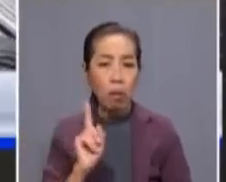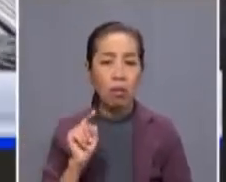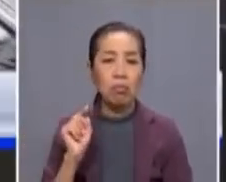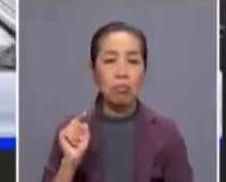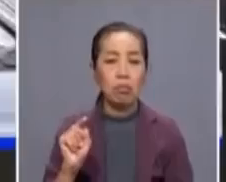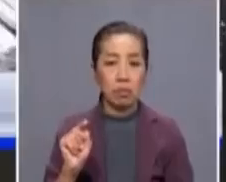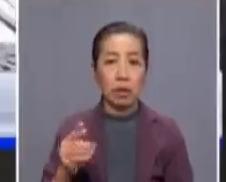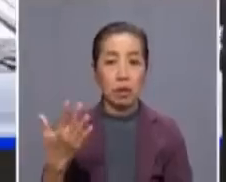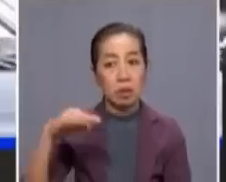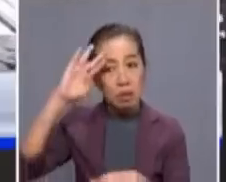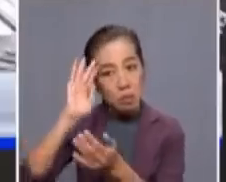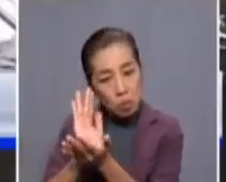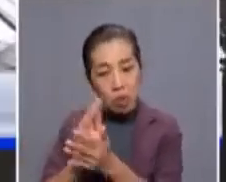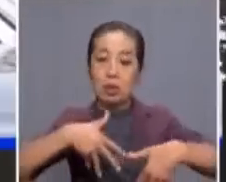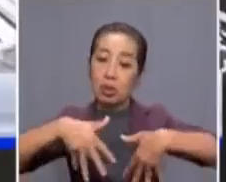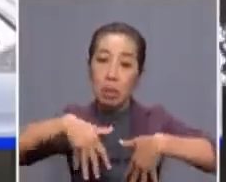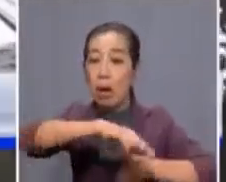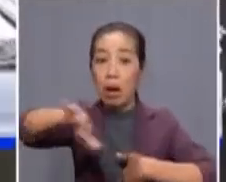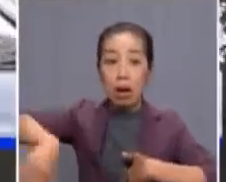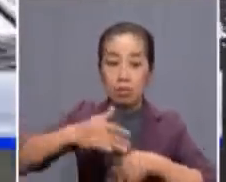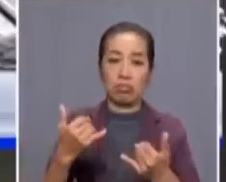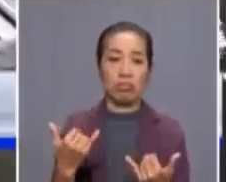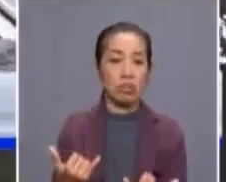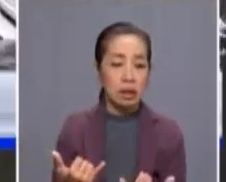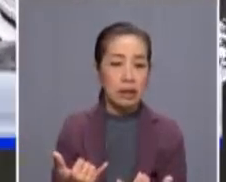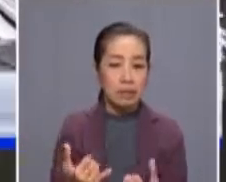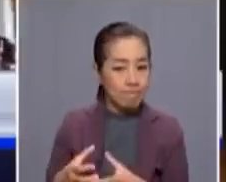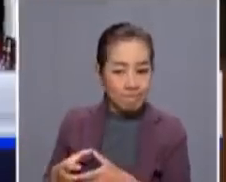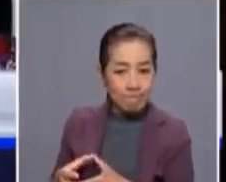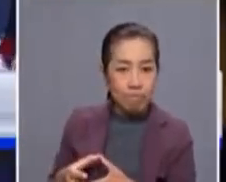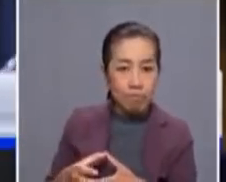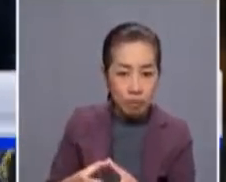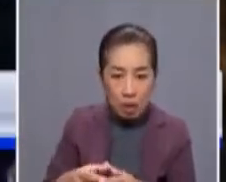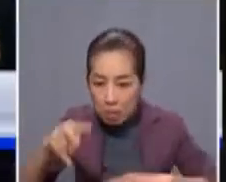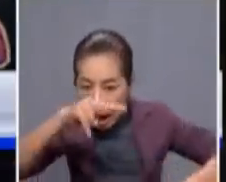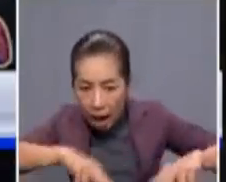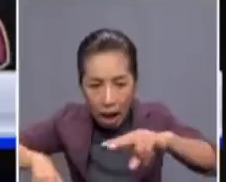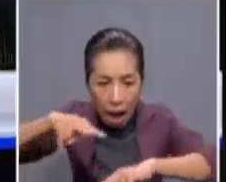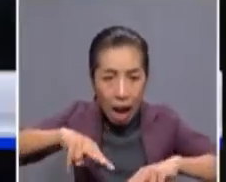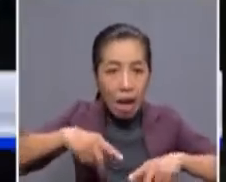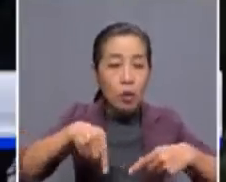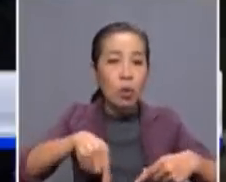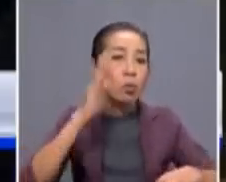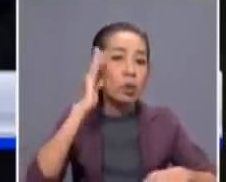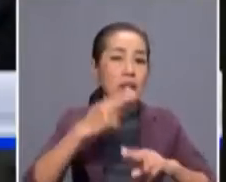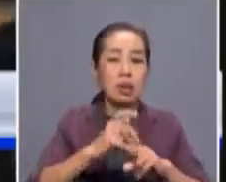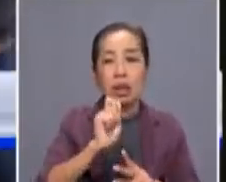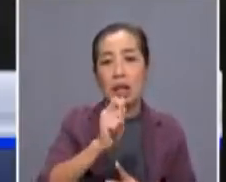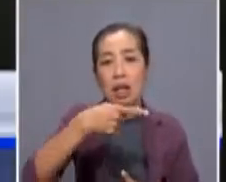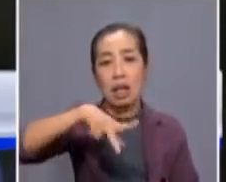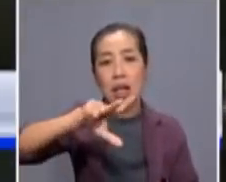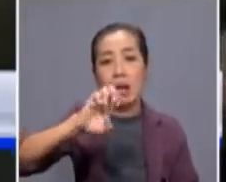างเจ้าหน้าที่หลายฝ่ายรวมถึงชาวบ้านในพื้นที่เนี่ยเขาก็รวมกำลังกันเลยนะคะเพื่อตามหาตัวนายกแจ็คหรือว่านายอภิชิตวิโนไท